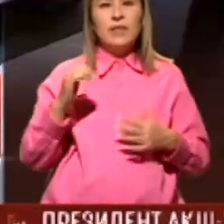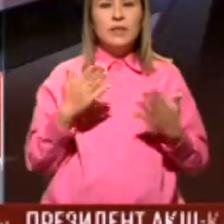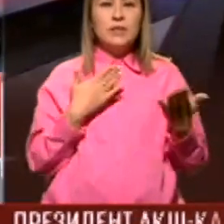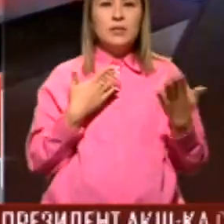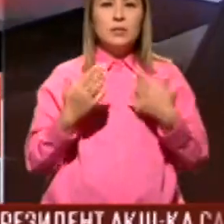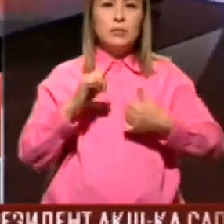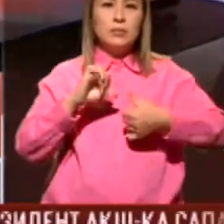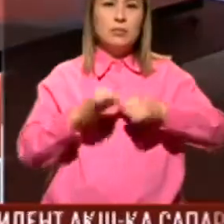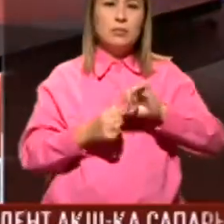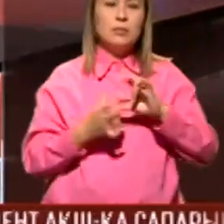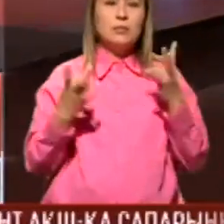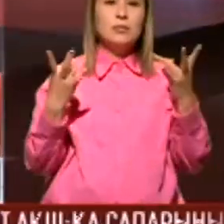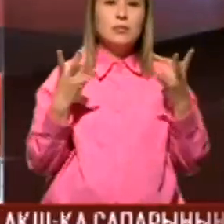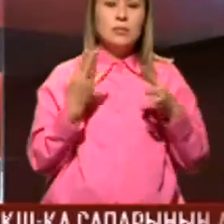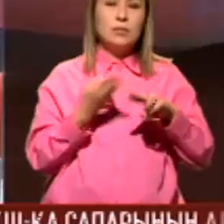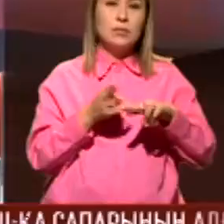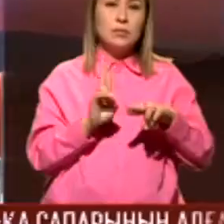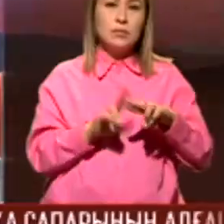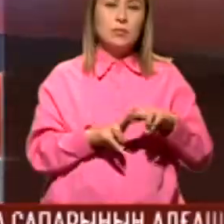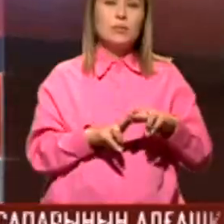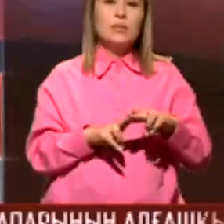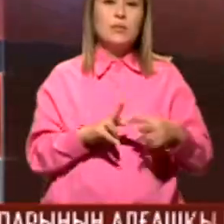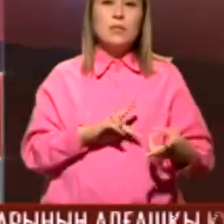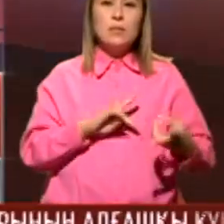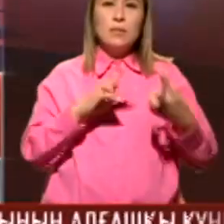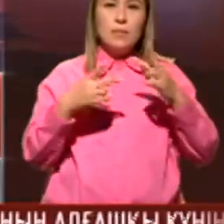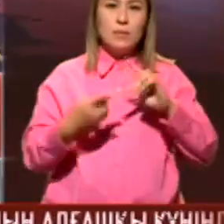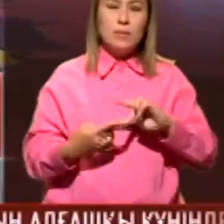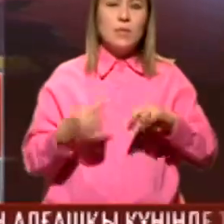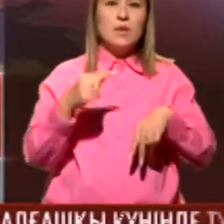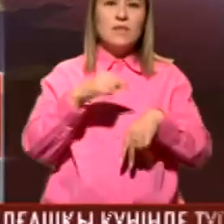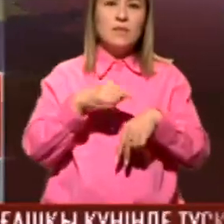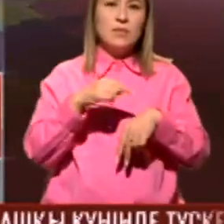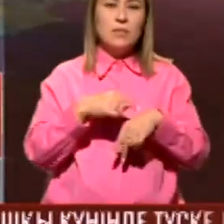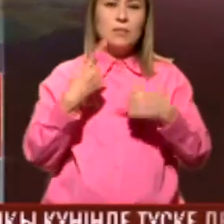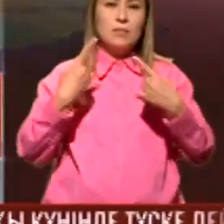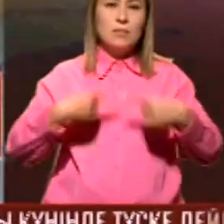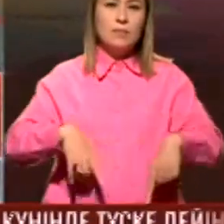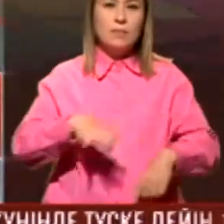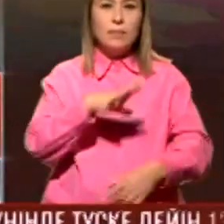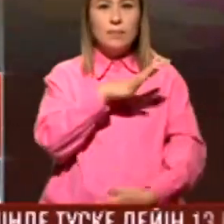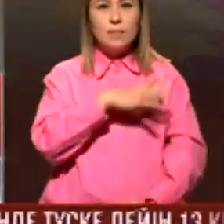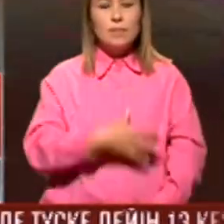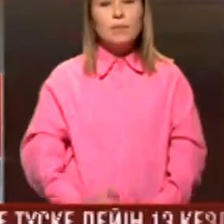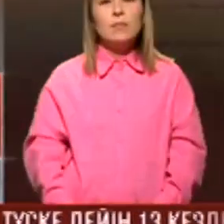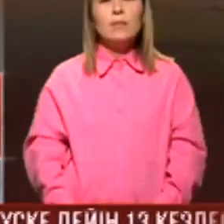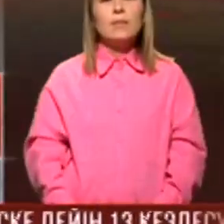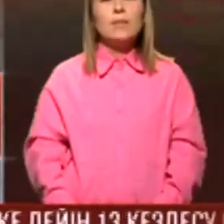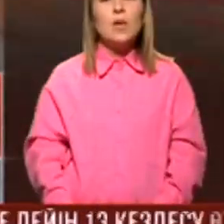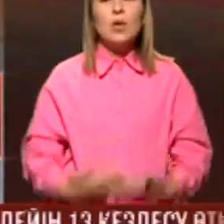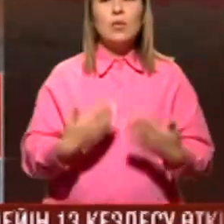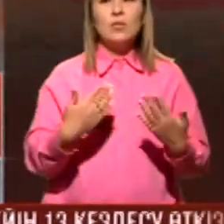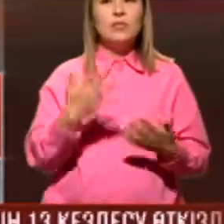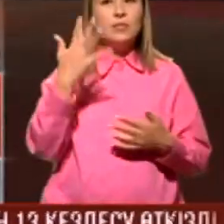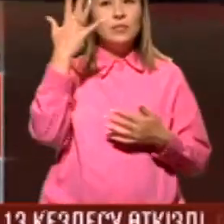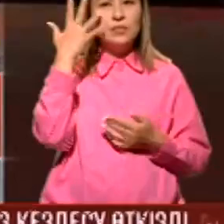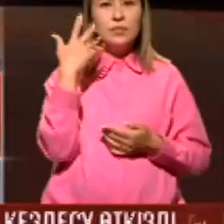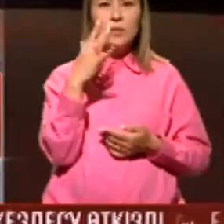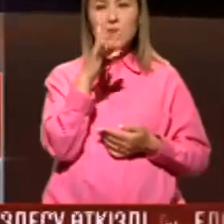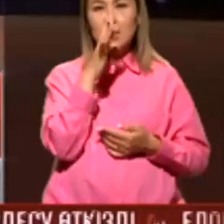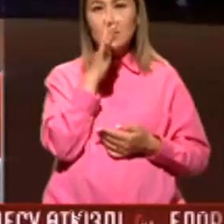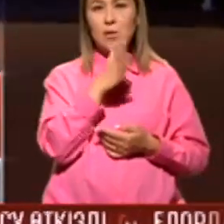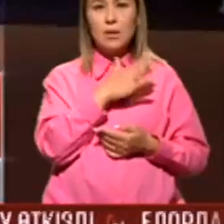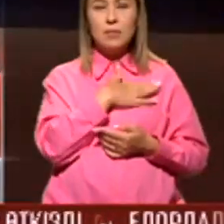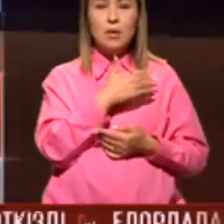ұстаным қайшылықтары осы айланып келіп жаһандық сенім дағдарысына алып келді. Енді бұндай кезде